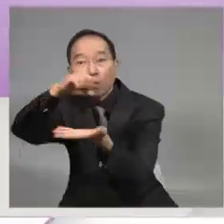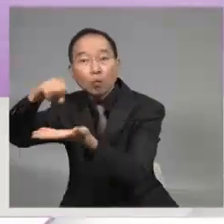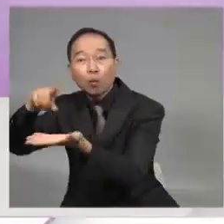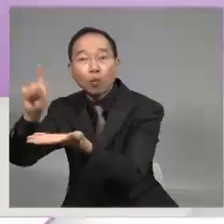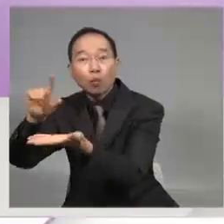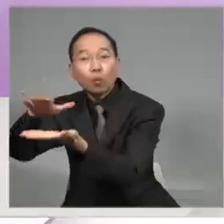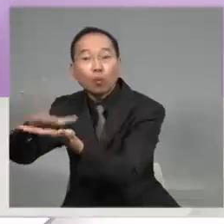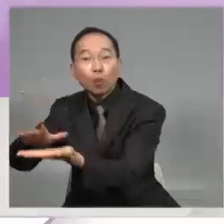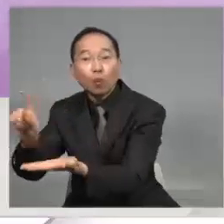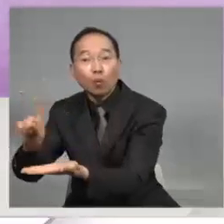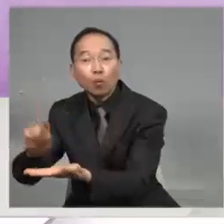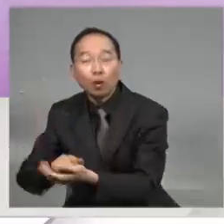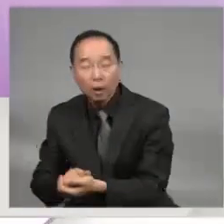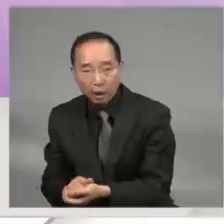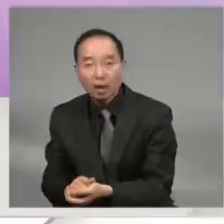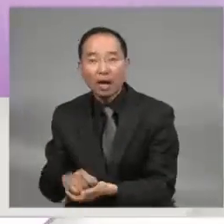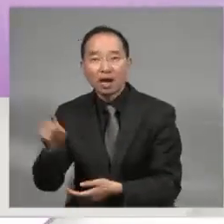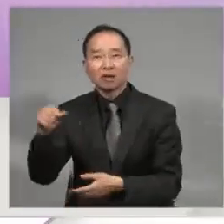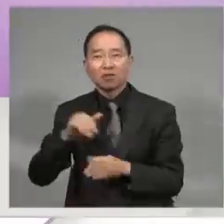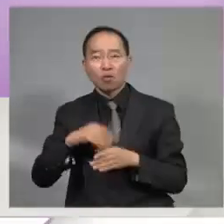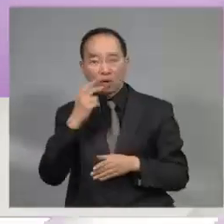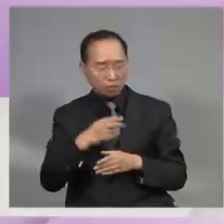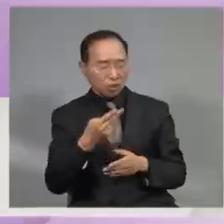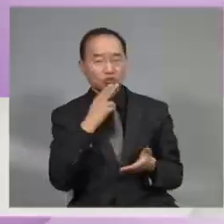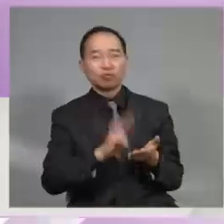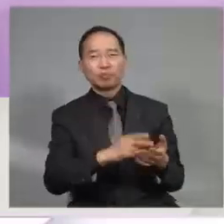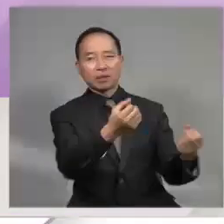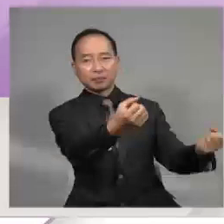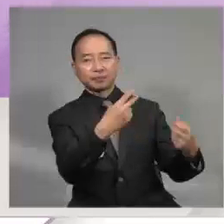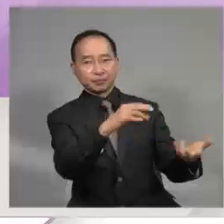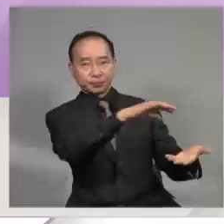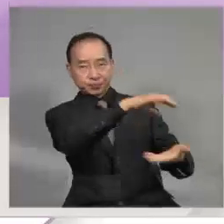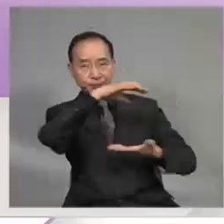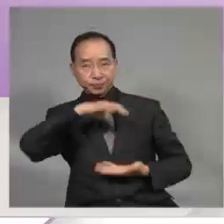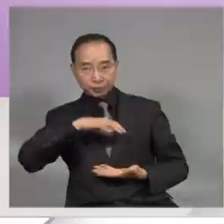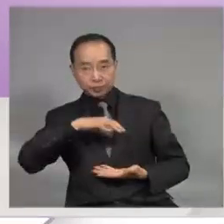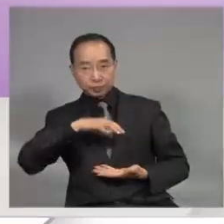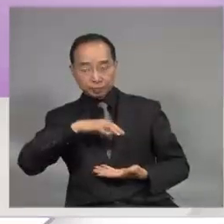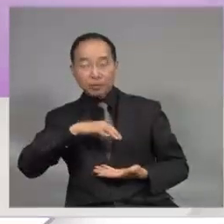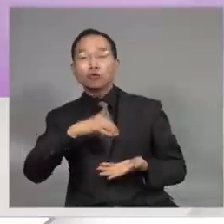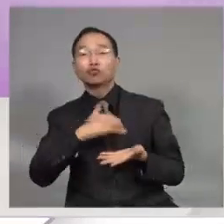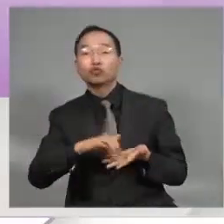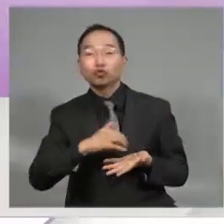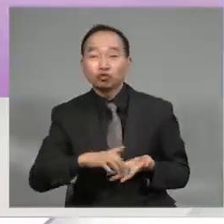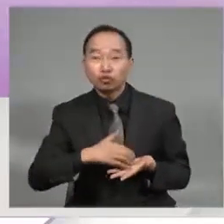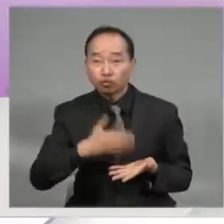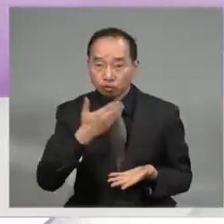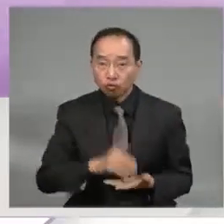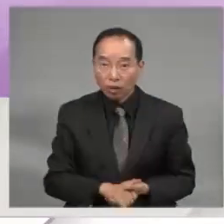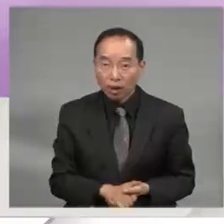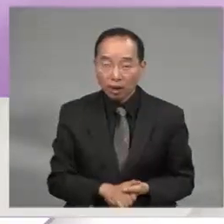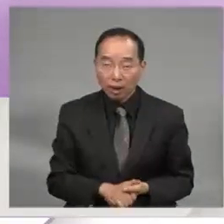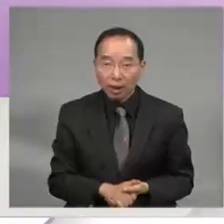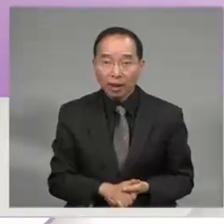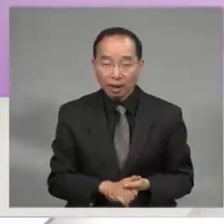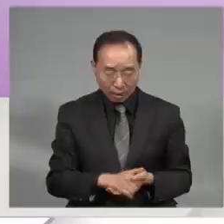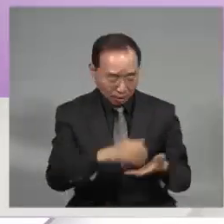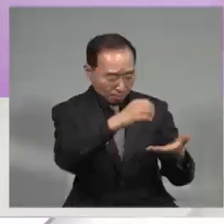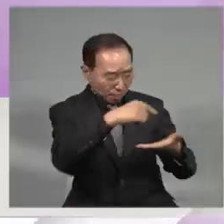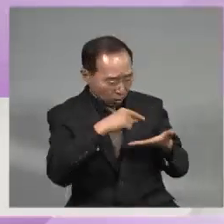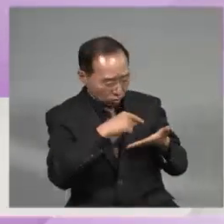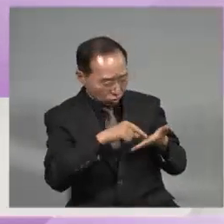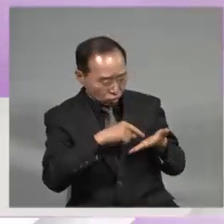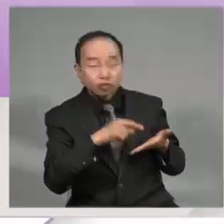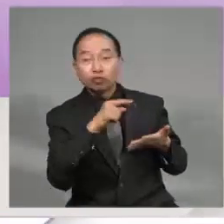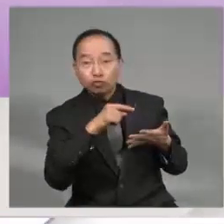관할 선관위의 우편이 접수가 되면요. 그 이번에도 해송용 봉투 수가 제일 중요합니다. 네. 그 배달증에 적혀있는 해송용